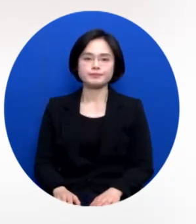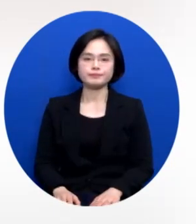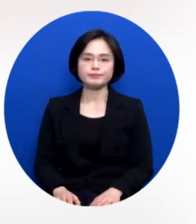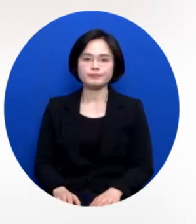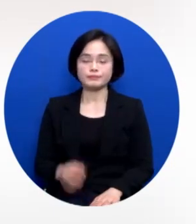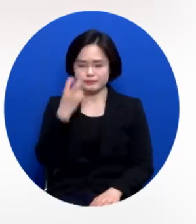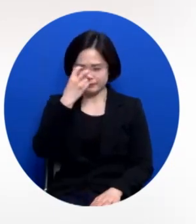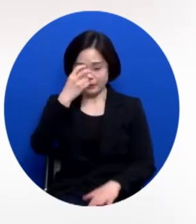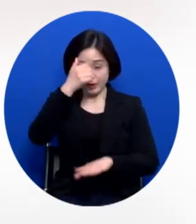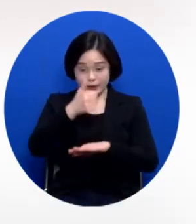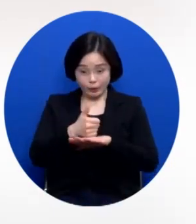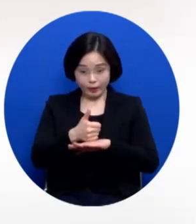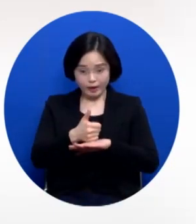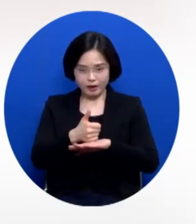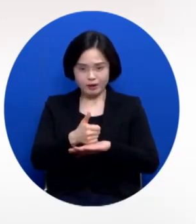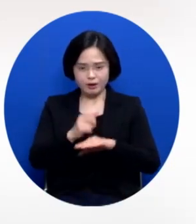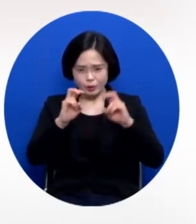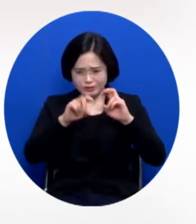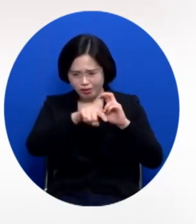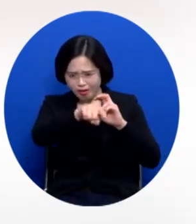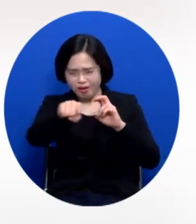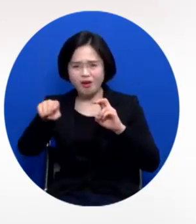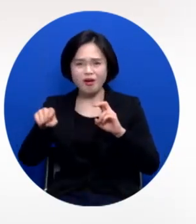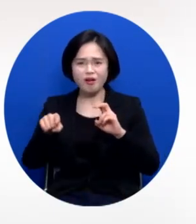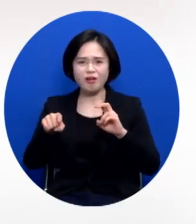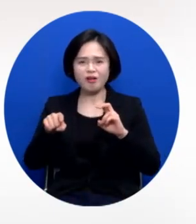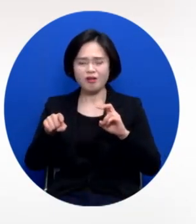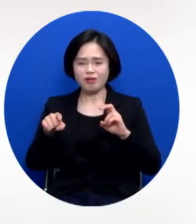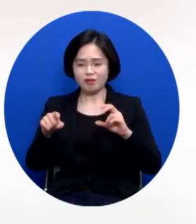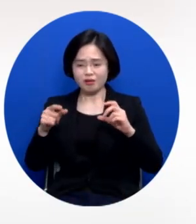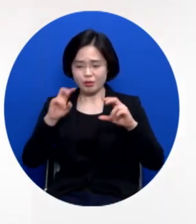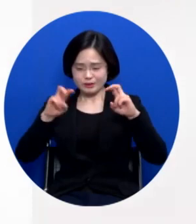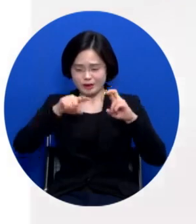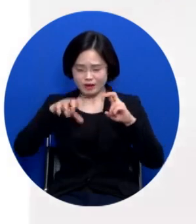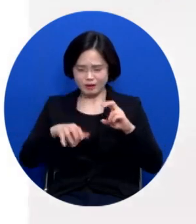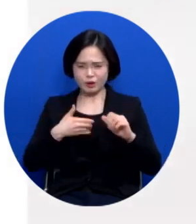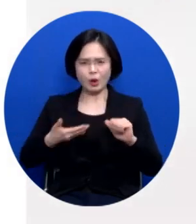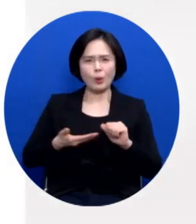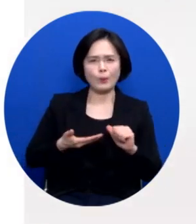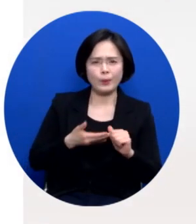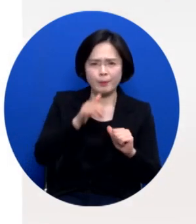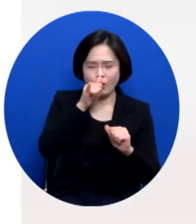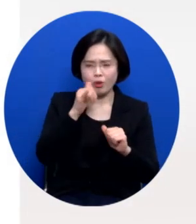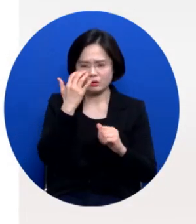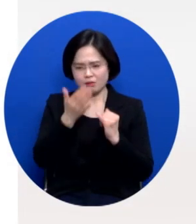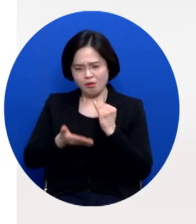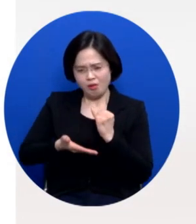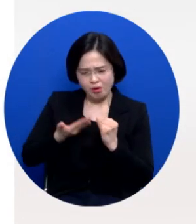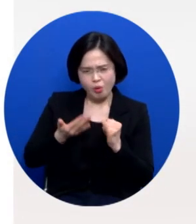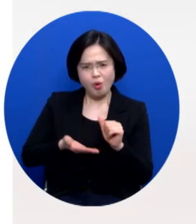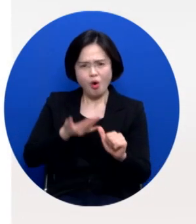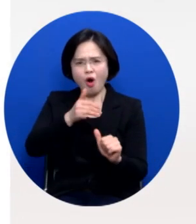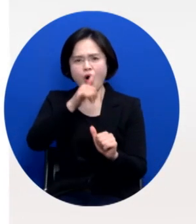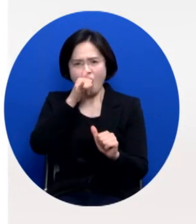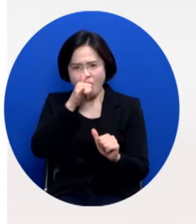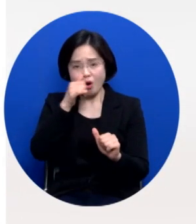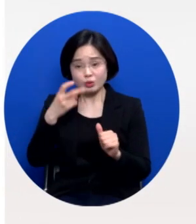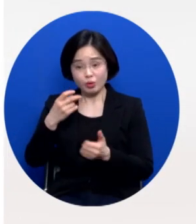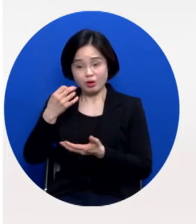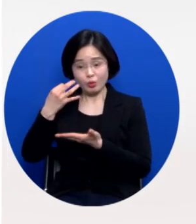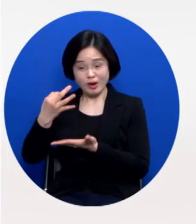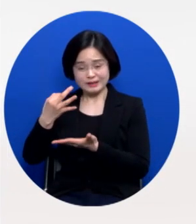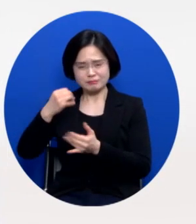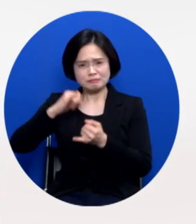감독 결과 많은 기업에서 직장 내 괴롭힘과 성희롱을 비롯해 14억 원 규모의 임금체불과 연장근로